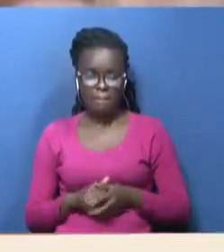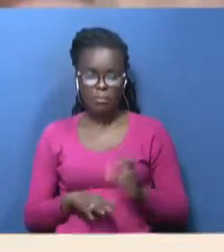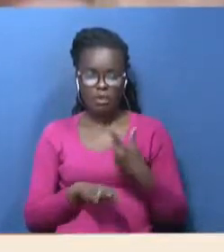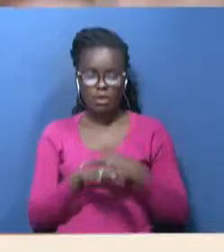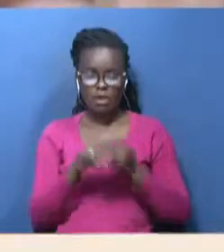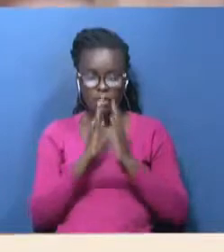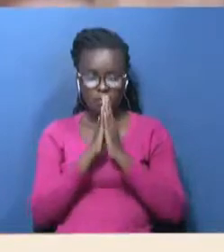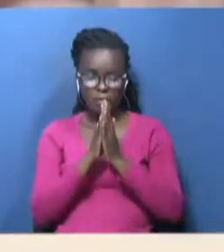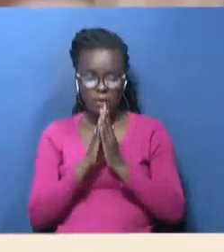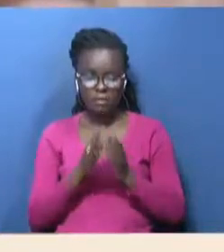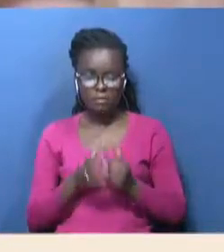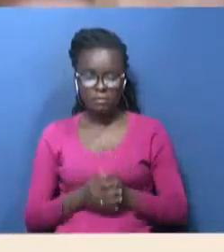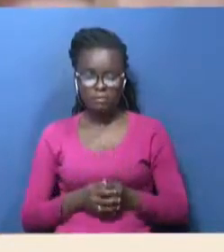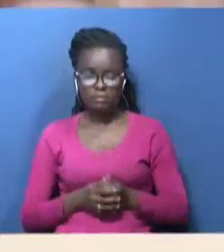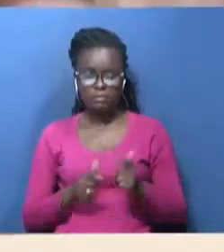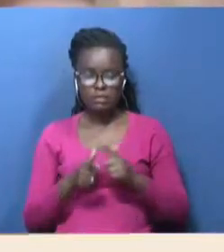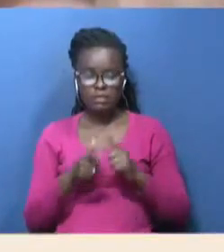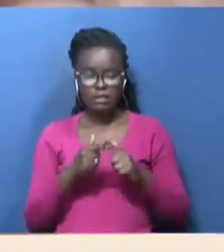Nilipoomba